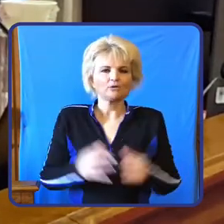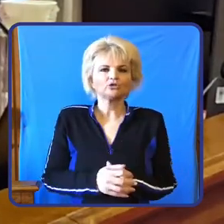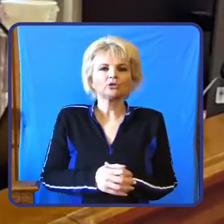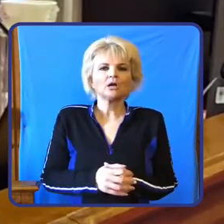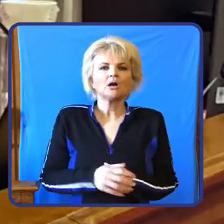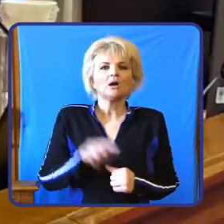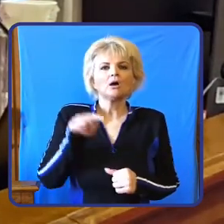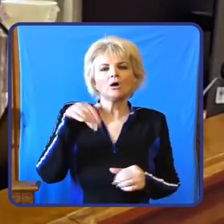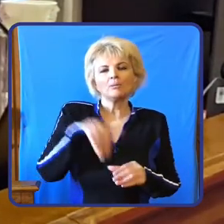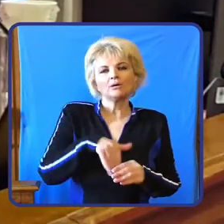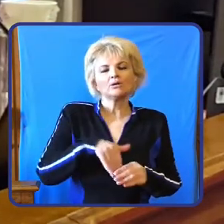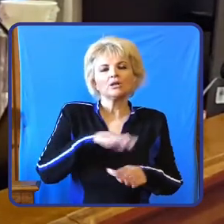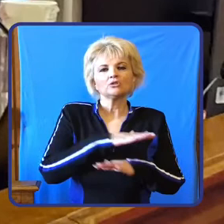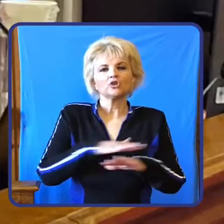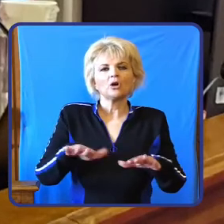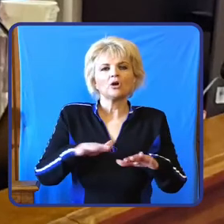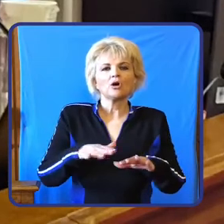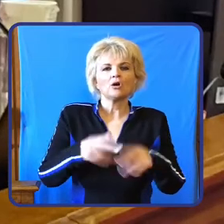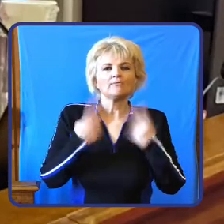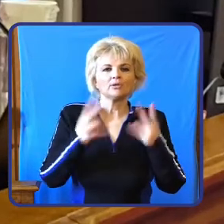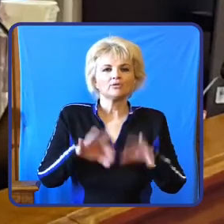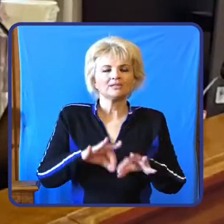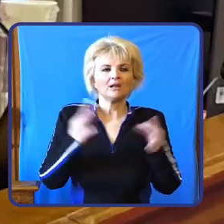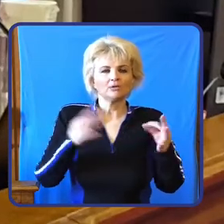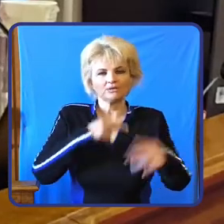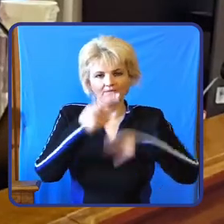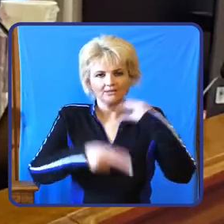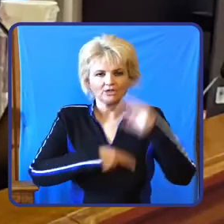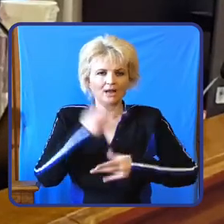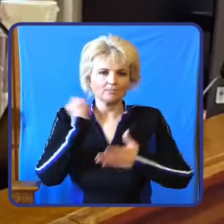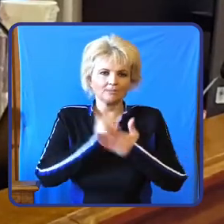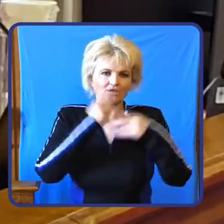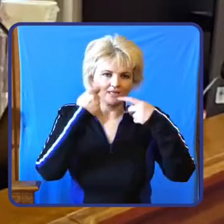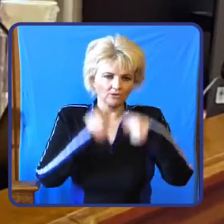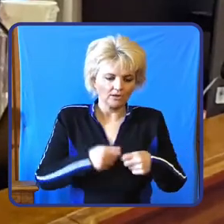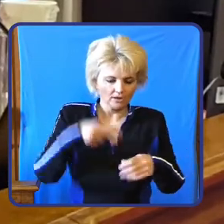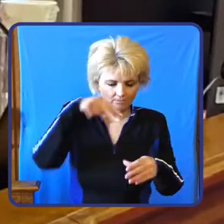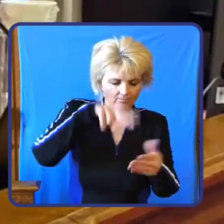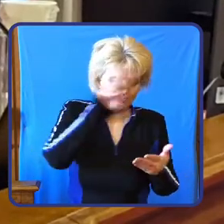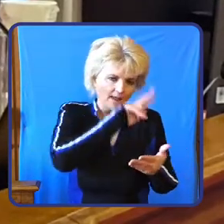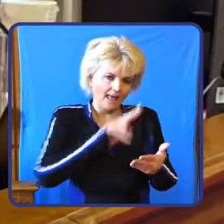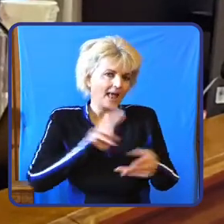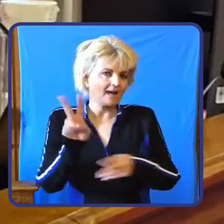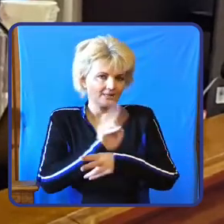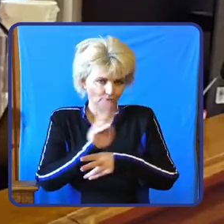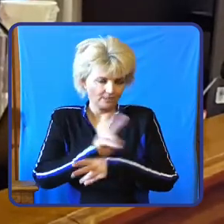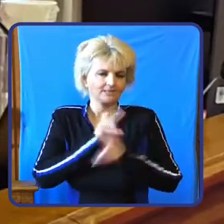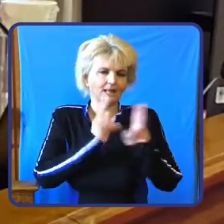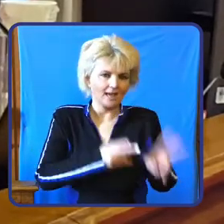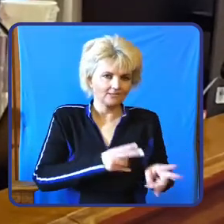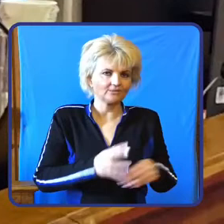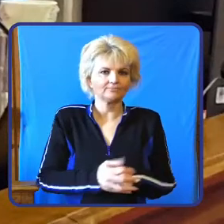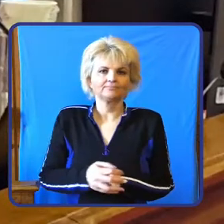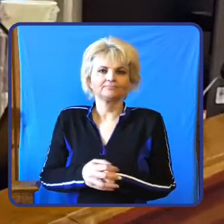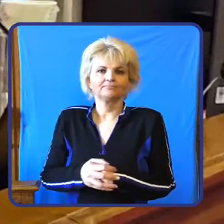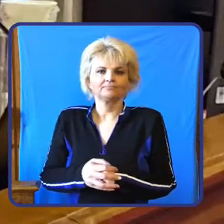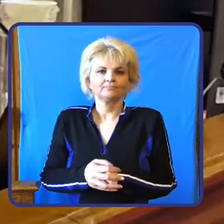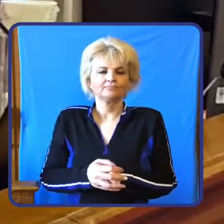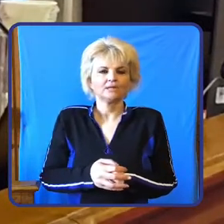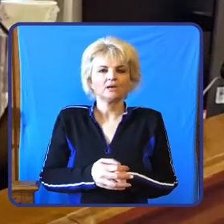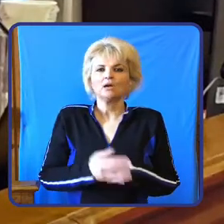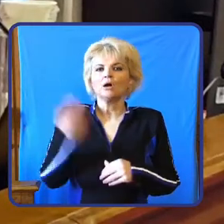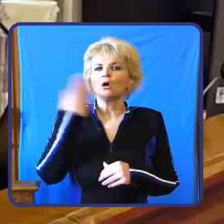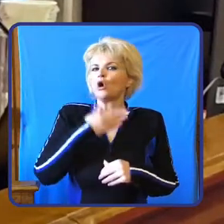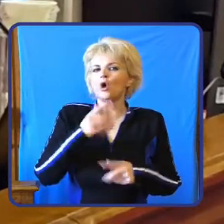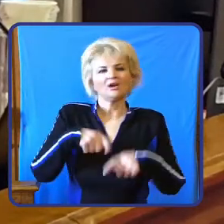csak a vagyonnyilatkozatvizsgáló bizottság tagjai tekinthetnek bele ellenőrzés céljából. A vagyonnyilatkozat tételének